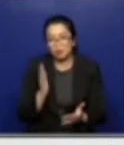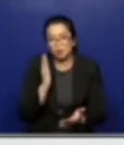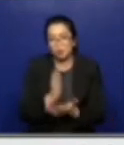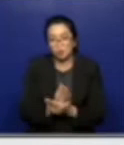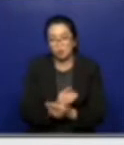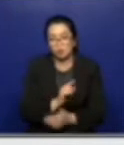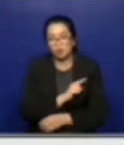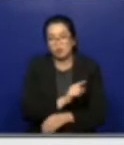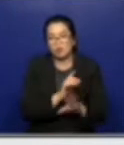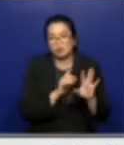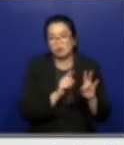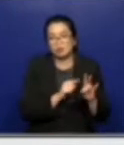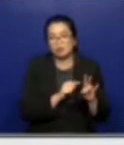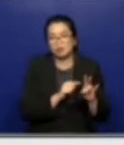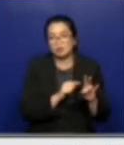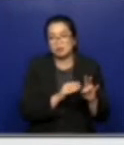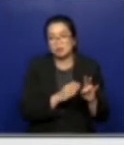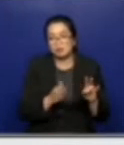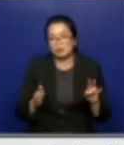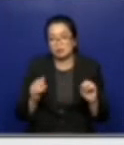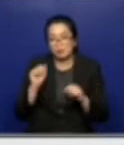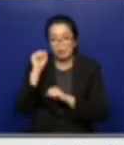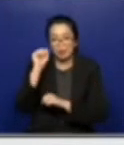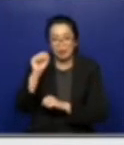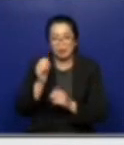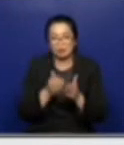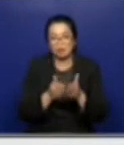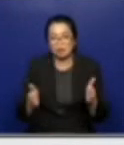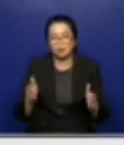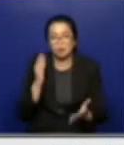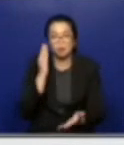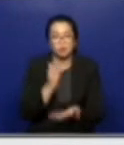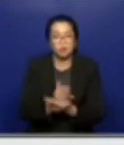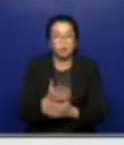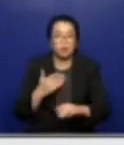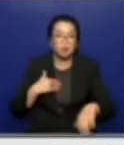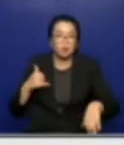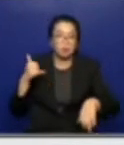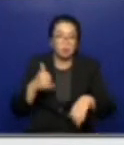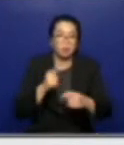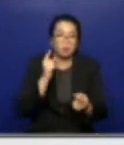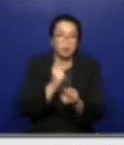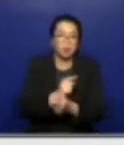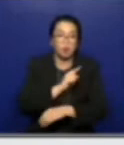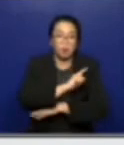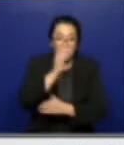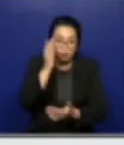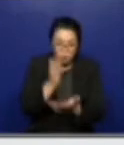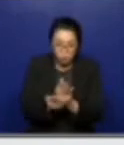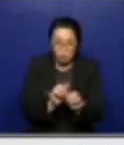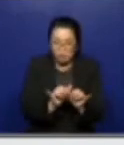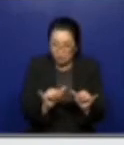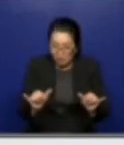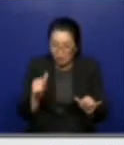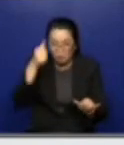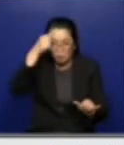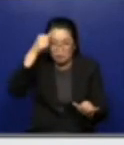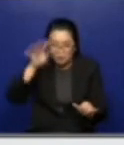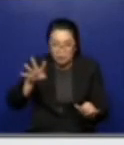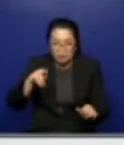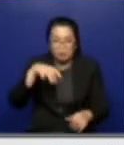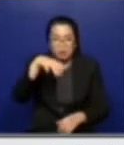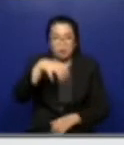วันนั้นวันนี้แทนท่านประกาศวันหยุดชดเชยมานี่คือสภาพที่ผมไปเจอครับวันหยุดชดเชยหยุดยาว4วันเก